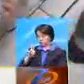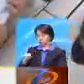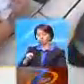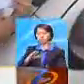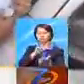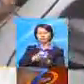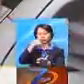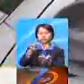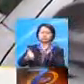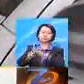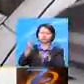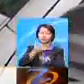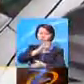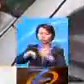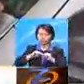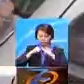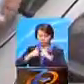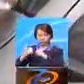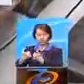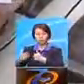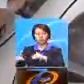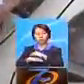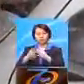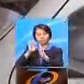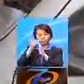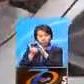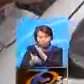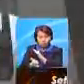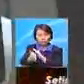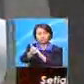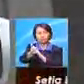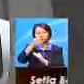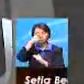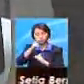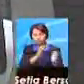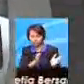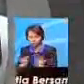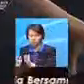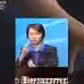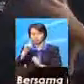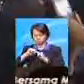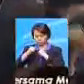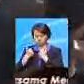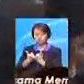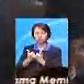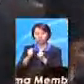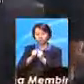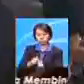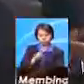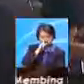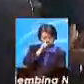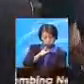langkah itu bagi memudahkan semua agensi yang berada di pintu masuk sempadan diselaraskan oleh oleh satu agensi demi